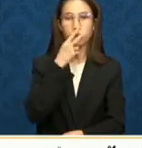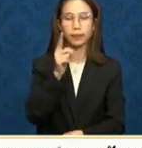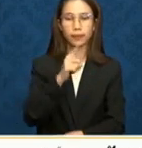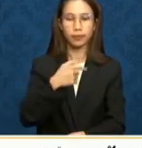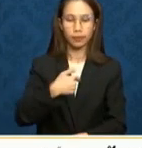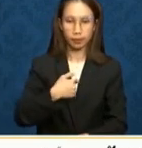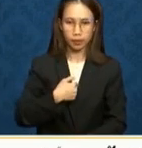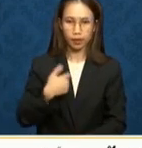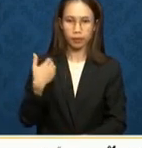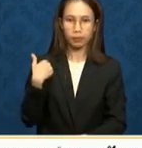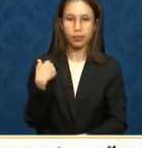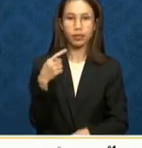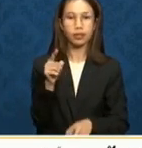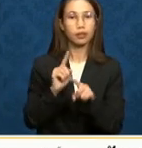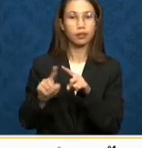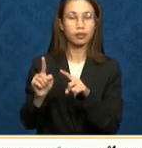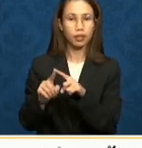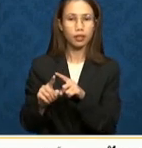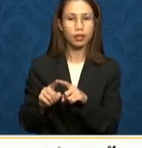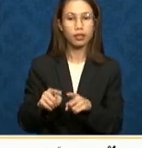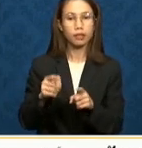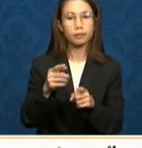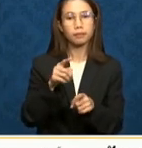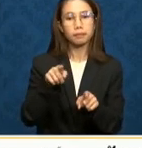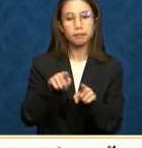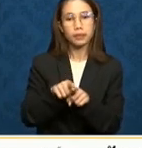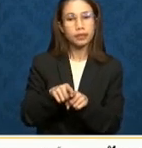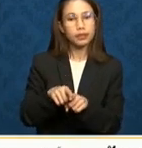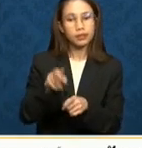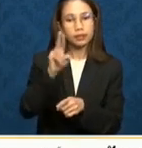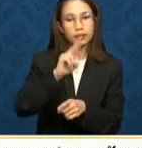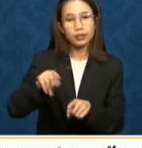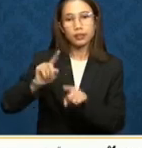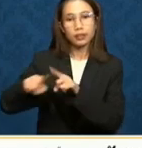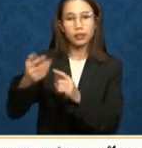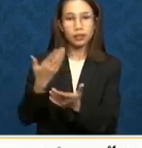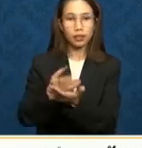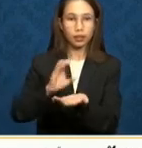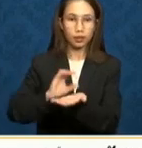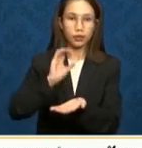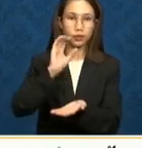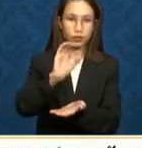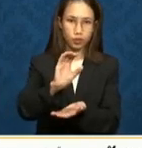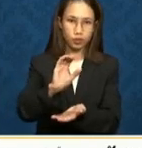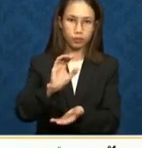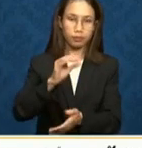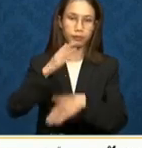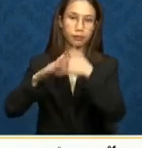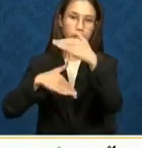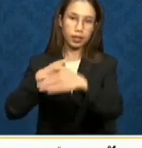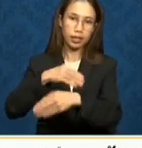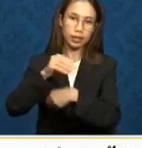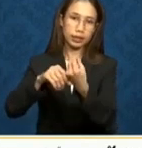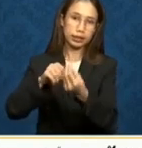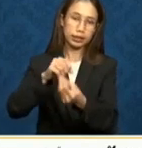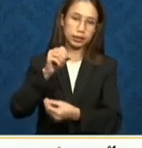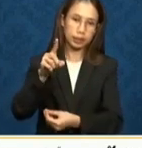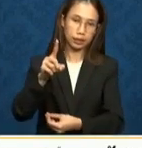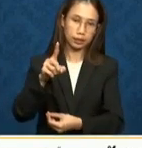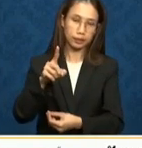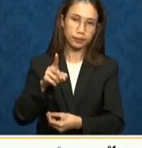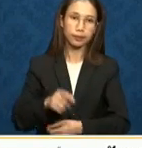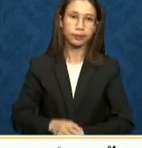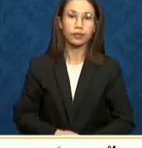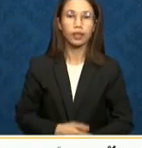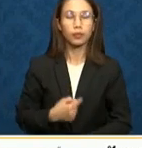รูมถ้าตราบใดที่รูมต่างๆเหล่านั้นได้ถูกใช้ไปเพื่อการลงทุนแล้วสร้างความเจริญเติบโตทางเศรษฐกิจสิ่งที่ผมพูดม